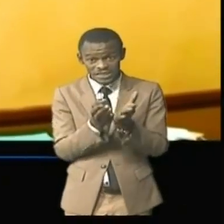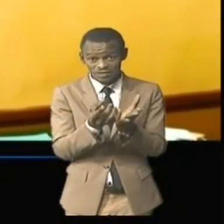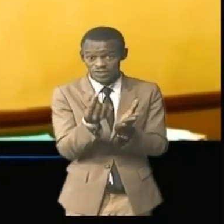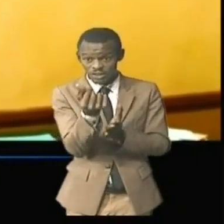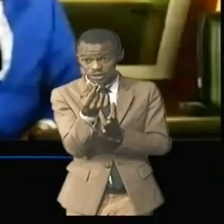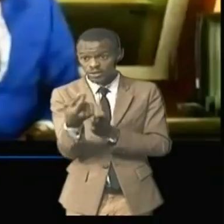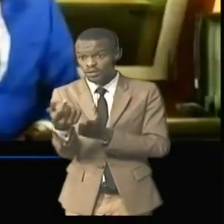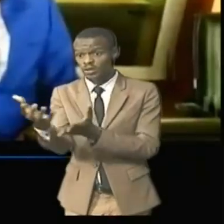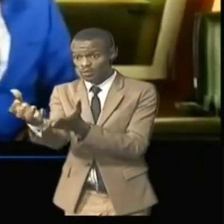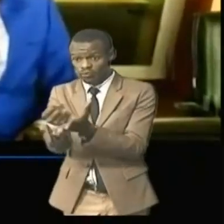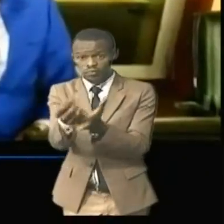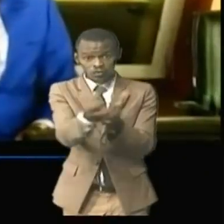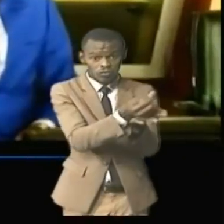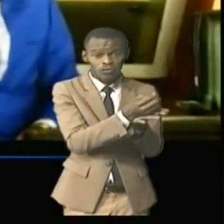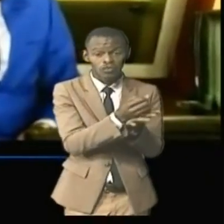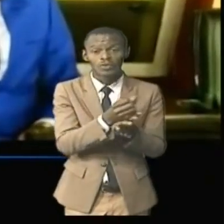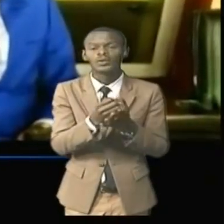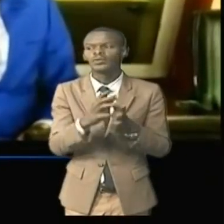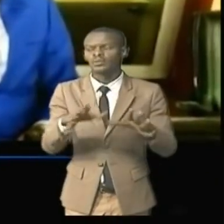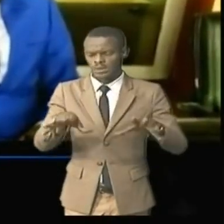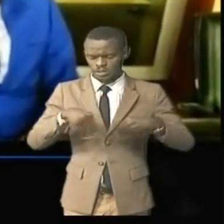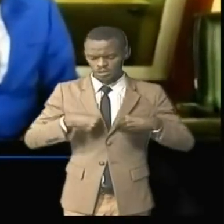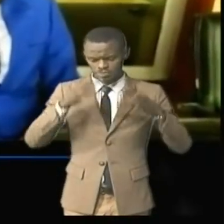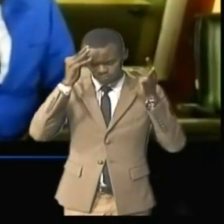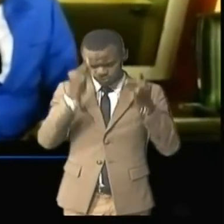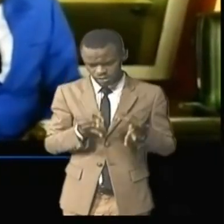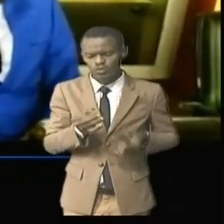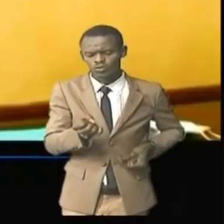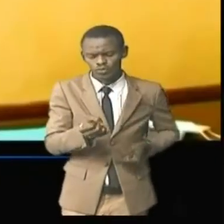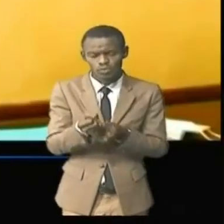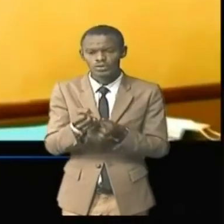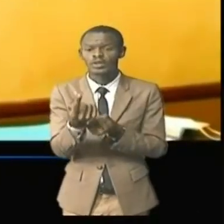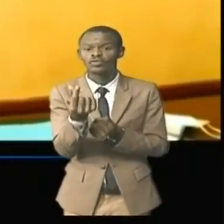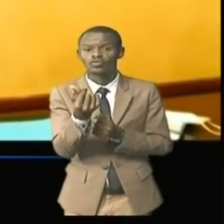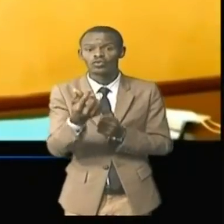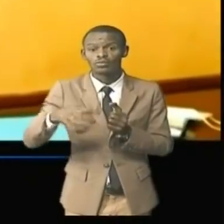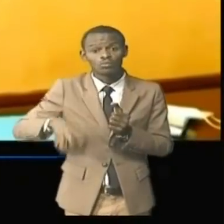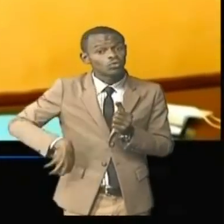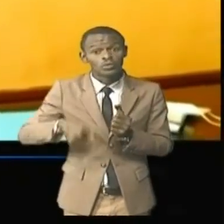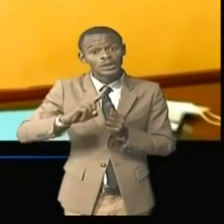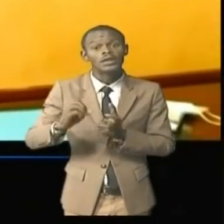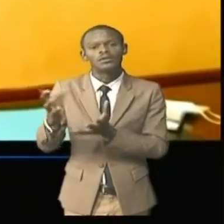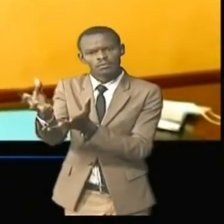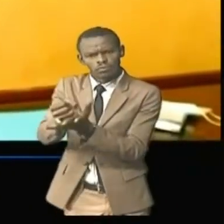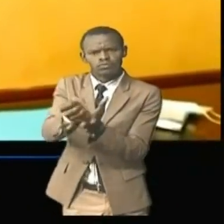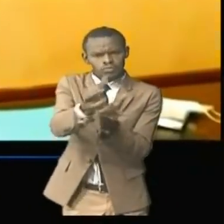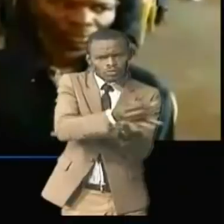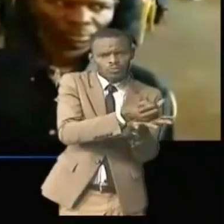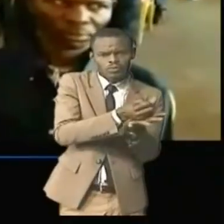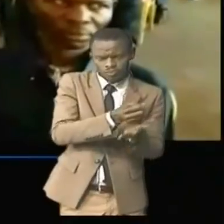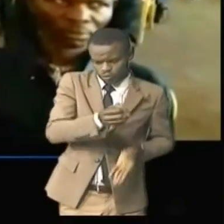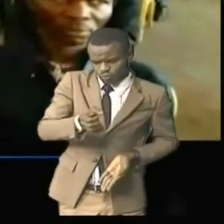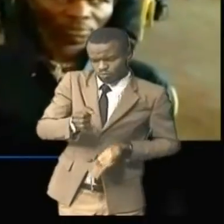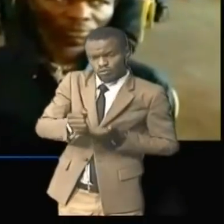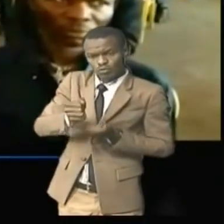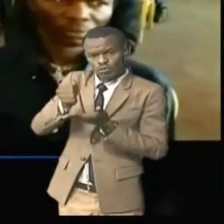Et question d'accroître les recettes du pays avec des assignations au Kwilu qui s'élèvent